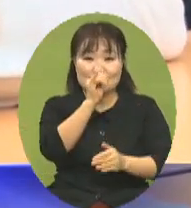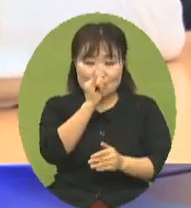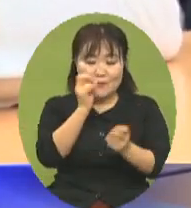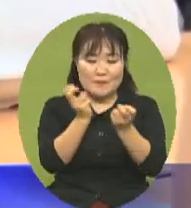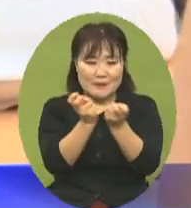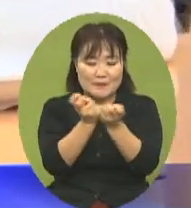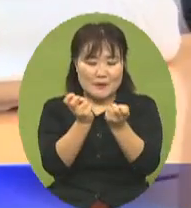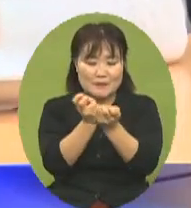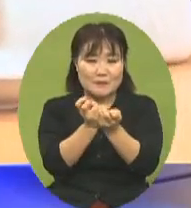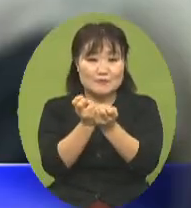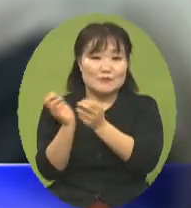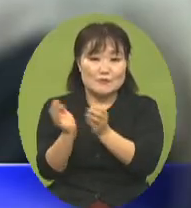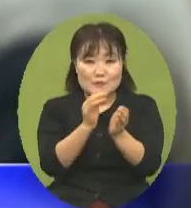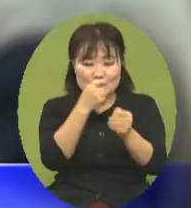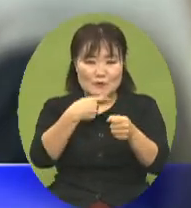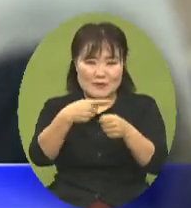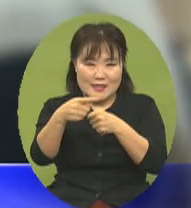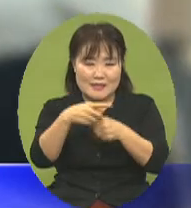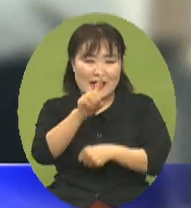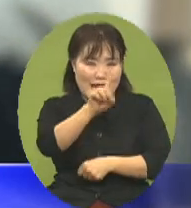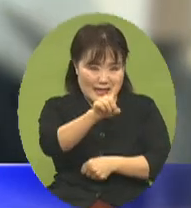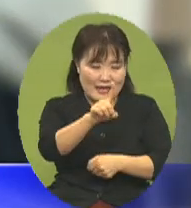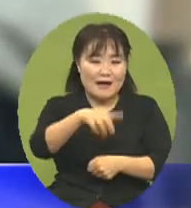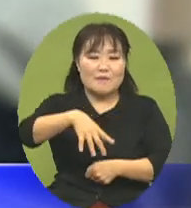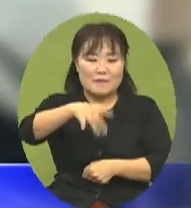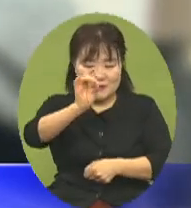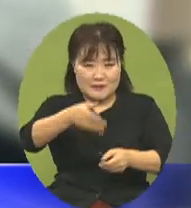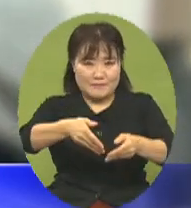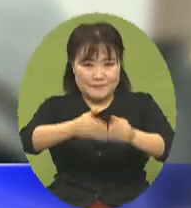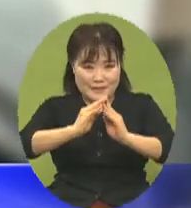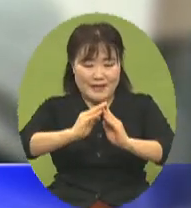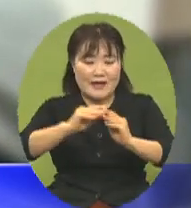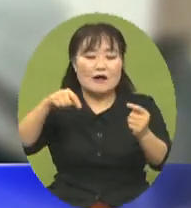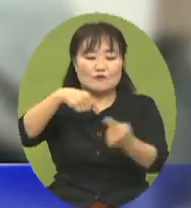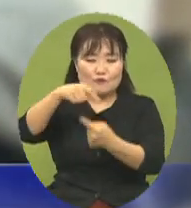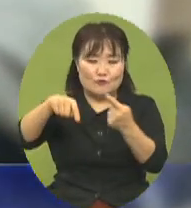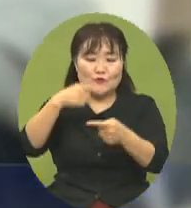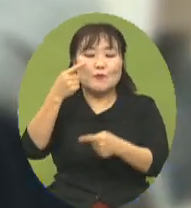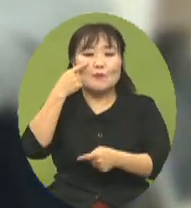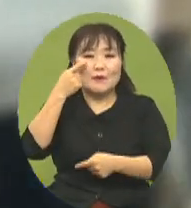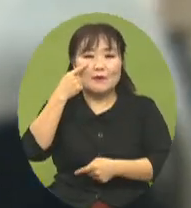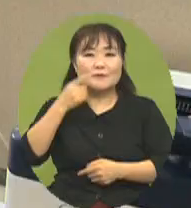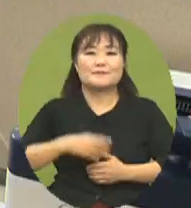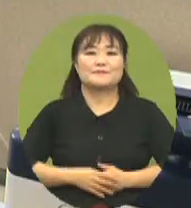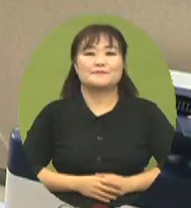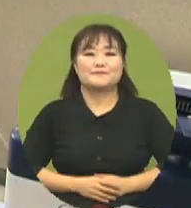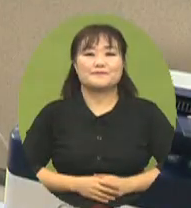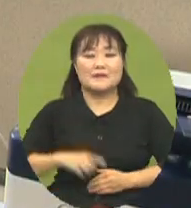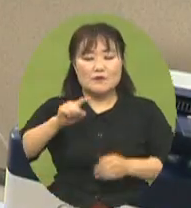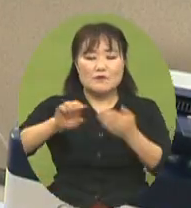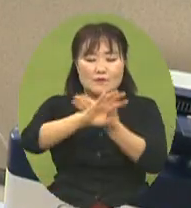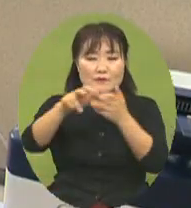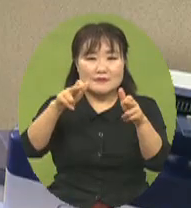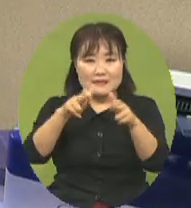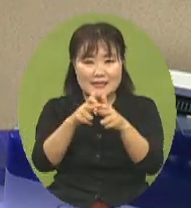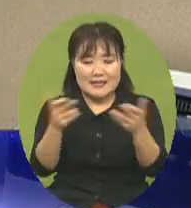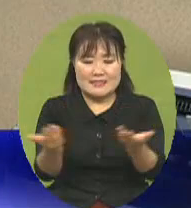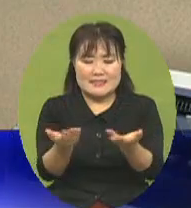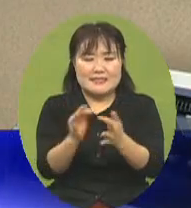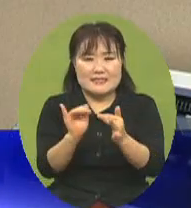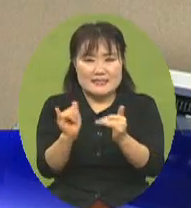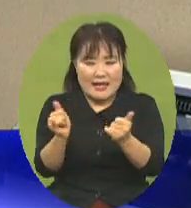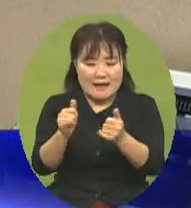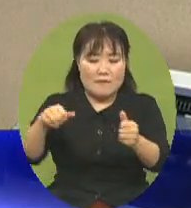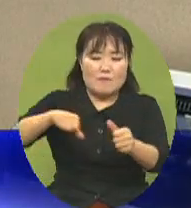설치하는 방안을 마련하고 내년에 일단 1개소를 먼저 설치, 운영할 계획입니다. 이 밖에 장애인